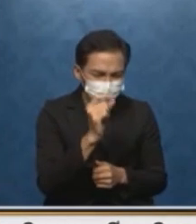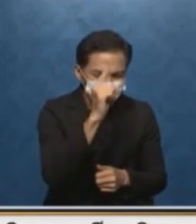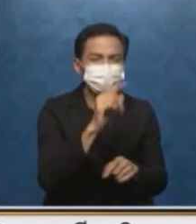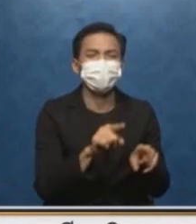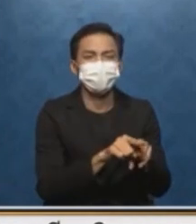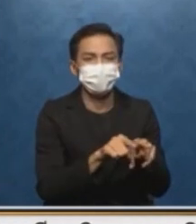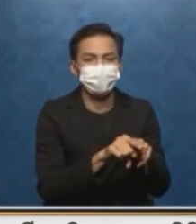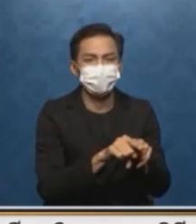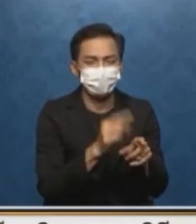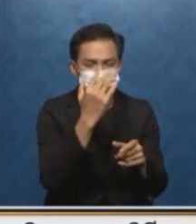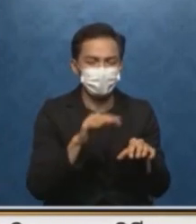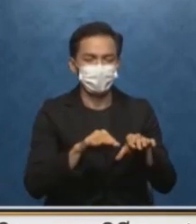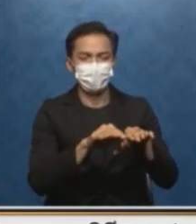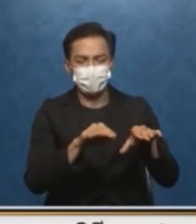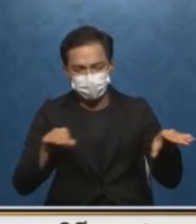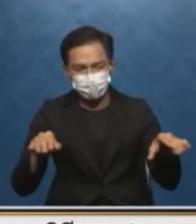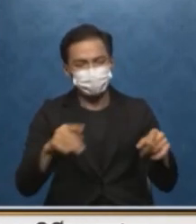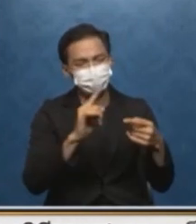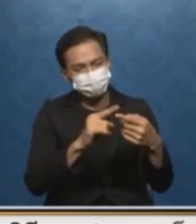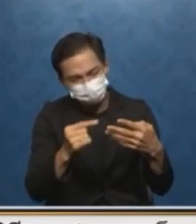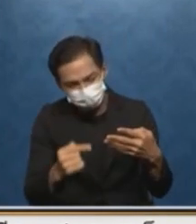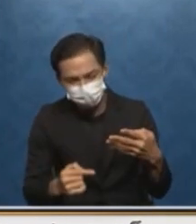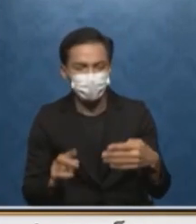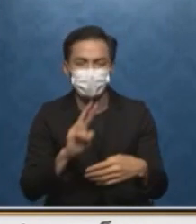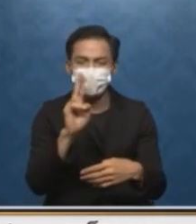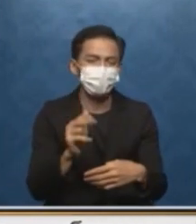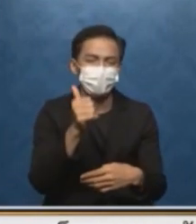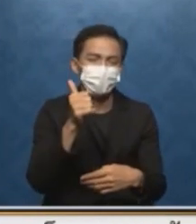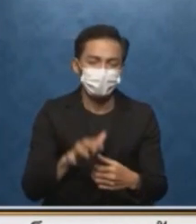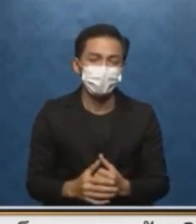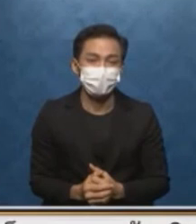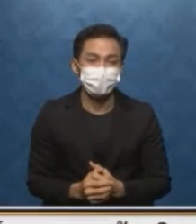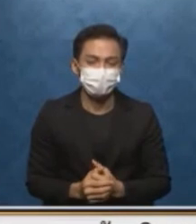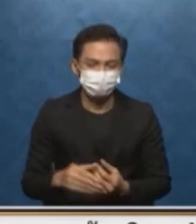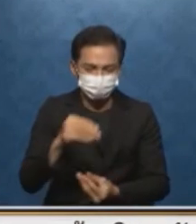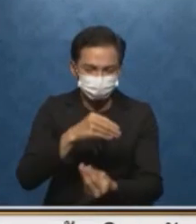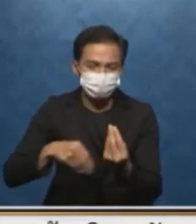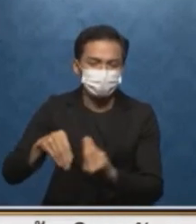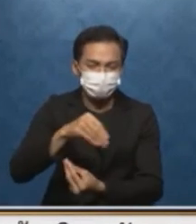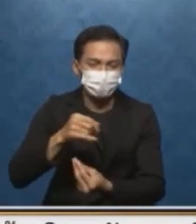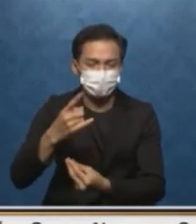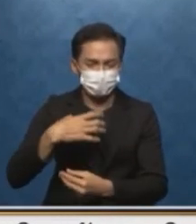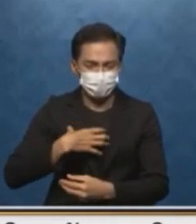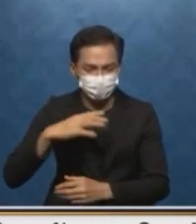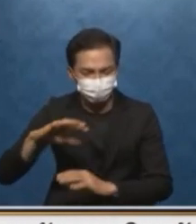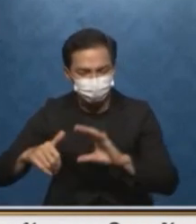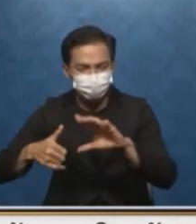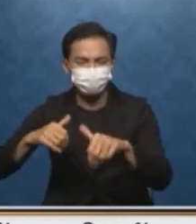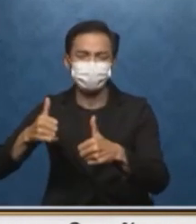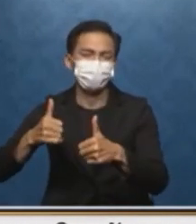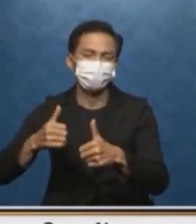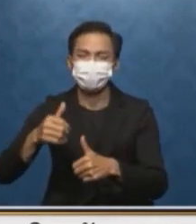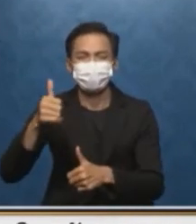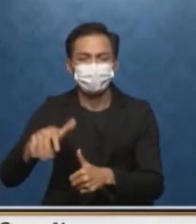าตรการแต่ละอย่างที่ท่านออกมาเนี่ยใช้ไม่ได้เลยถ้าท่านอยากฟื้นฟูเศรษฐกิจนะคะมันไม่มีทางเป็นไป